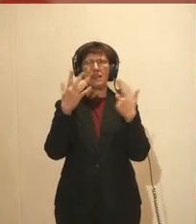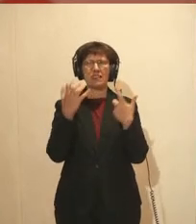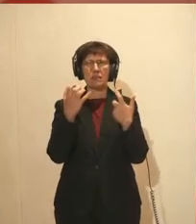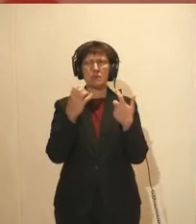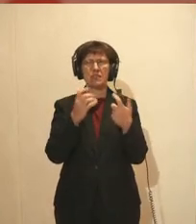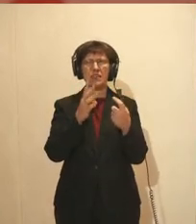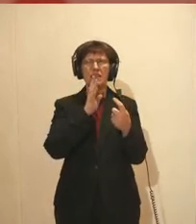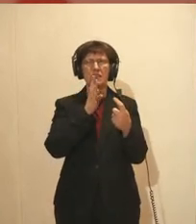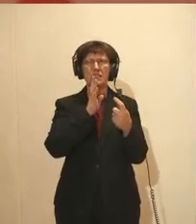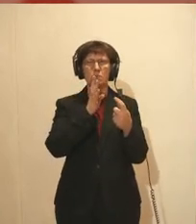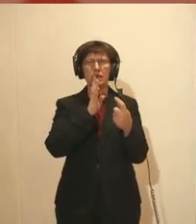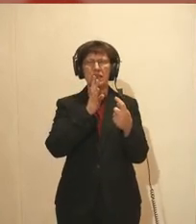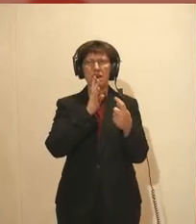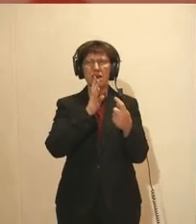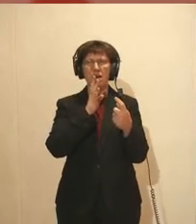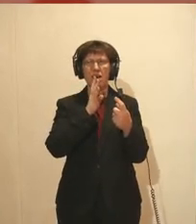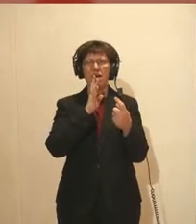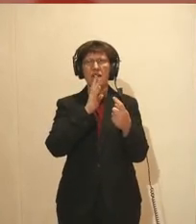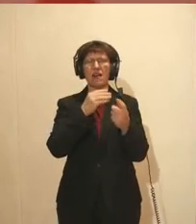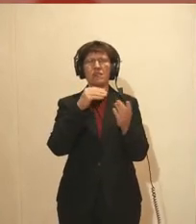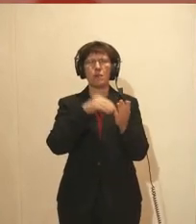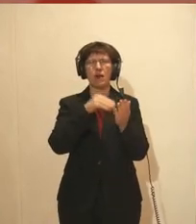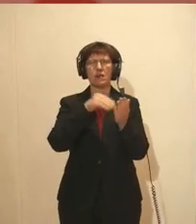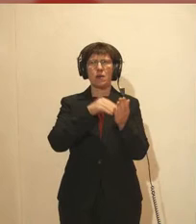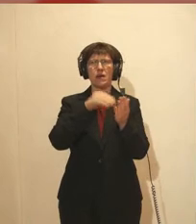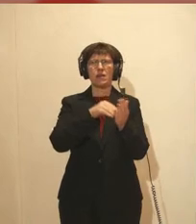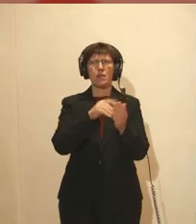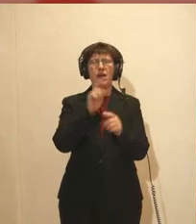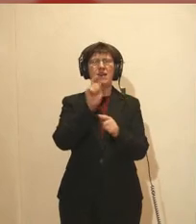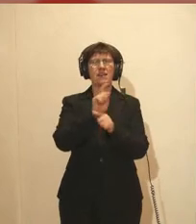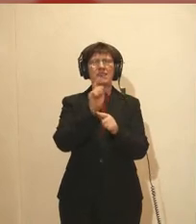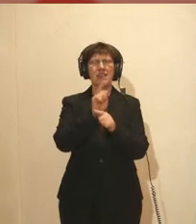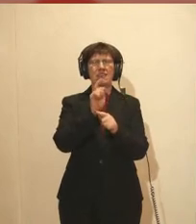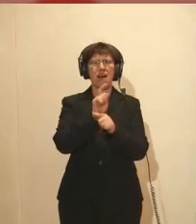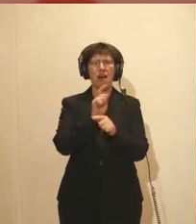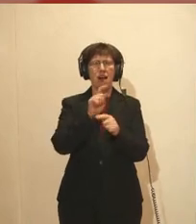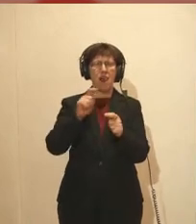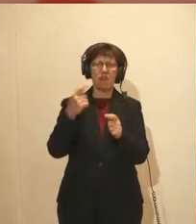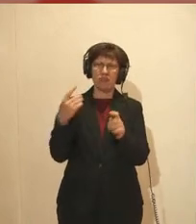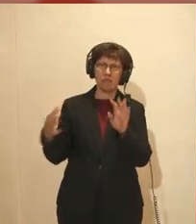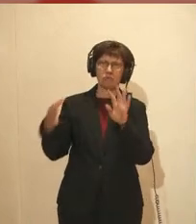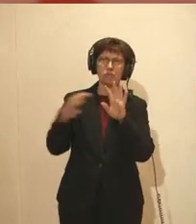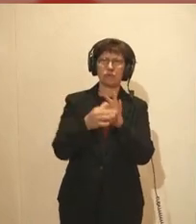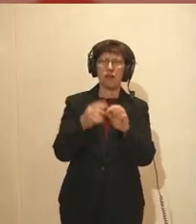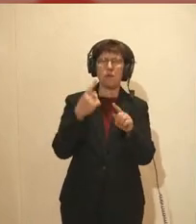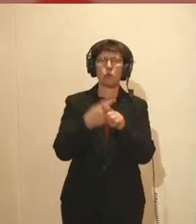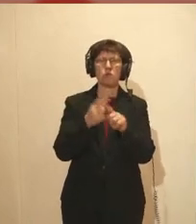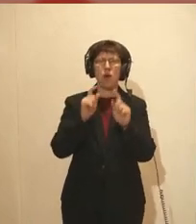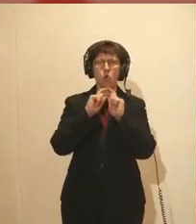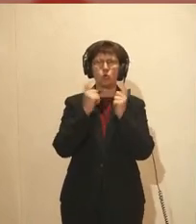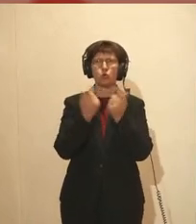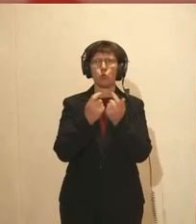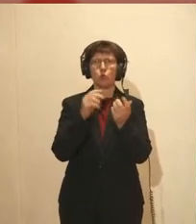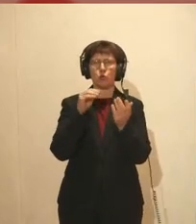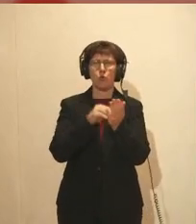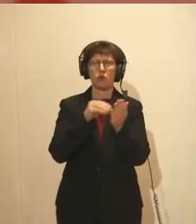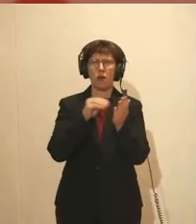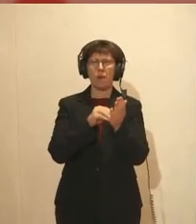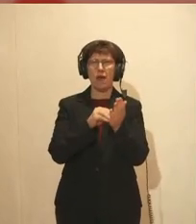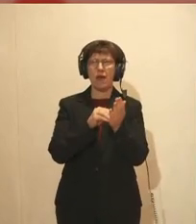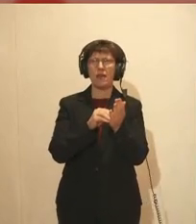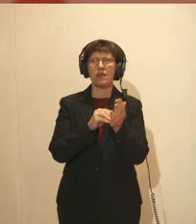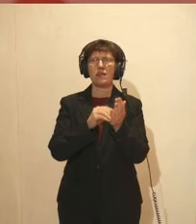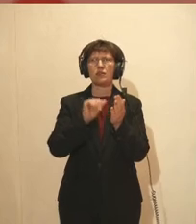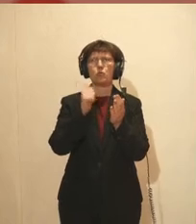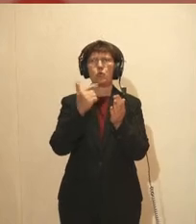speakerin und speaker hier digital zugeschaltet gehabt und teilweise auch in den studios als